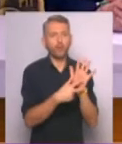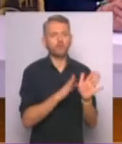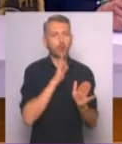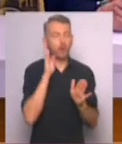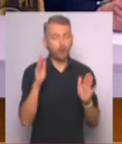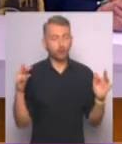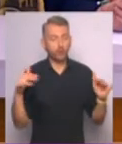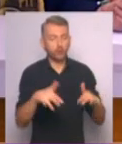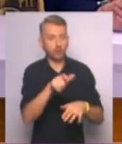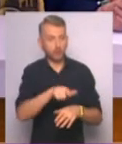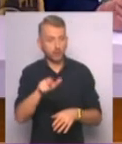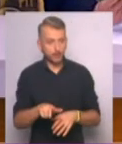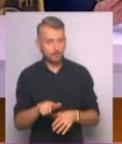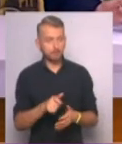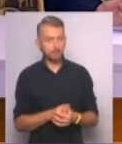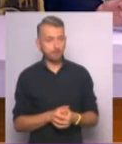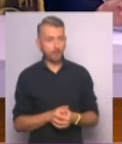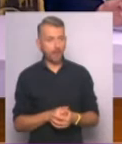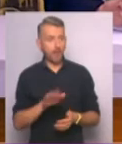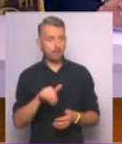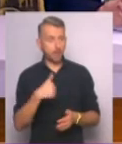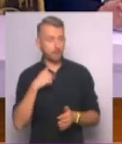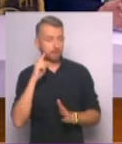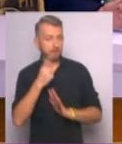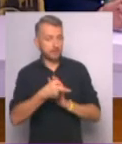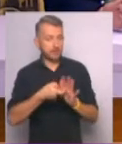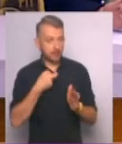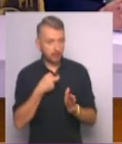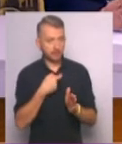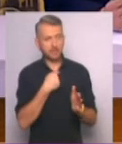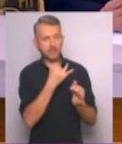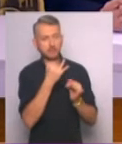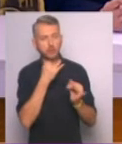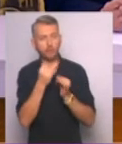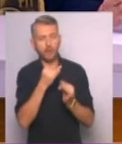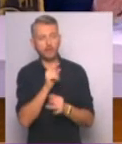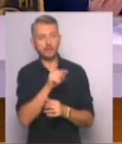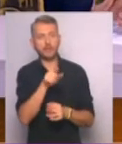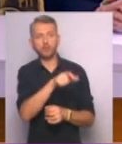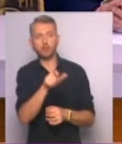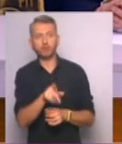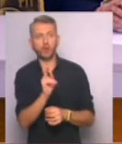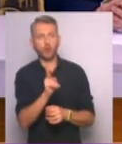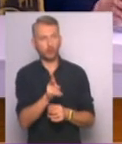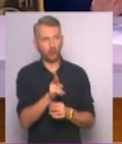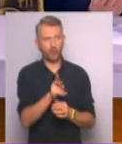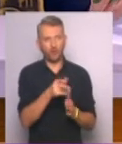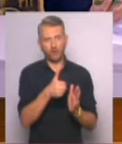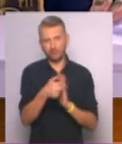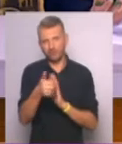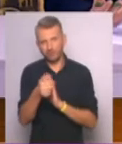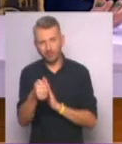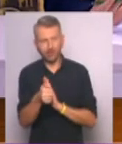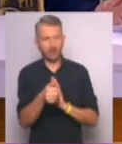збирали людей. Наскільки ми потім встановили, ми спілкувалися з тими людьми, які виходили з зали, які там